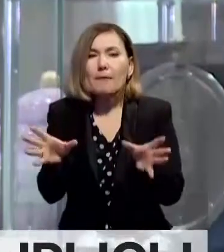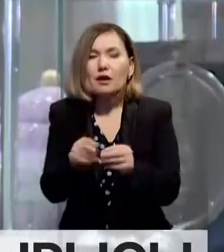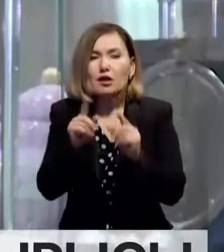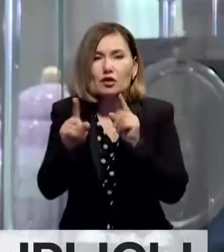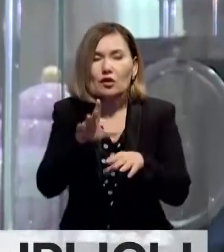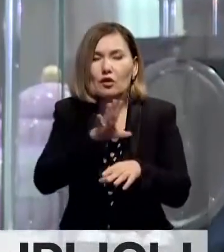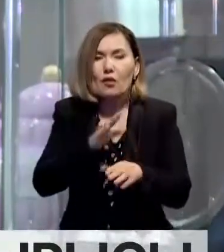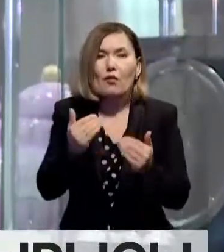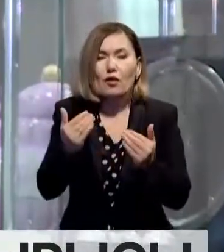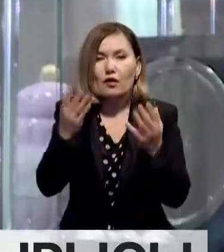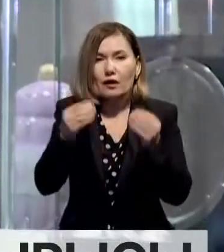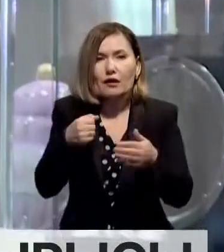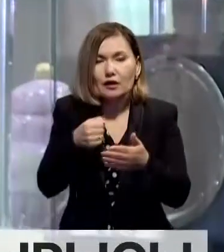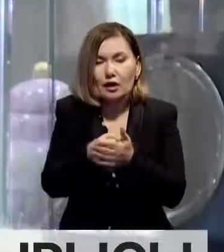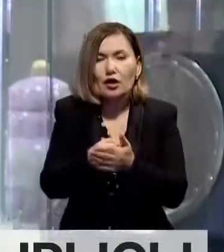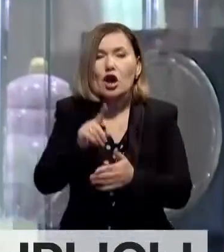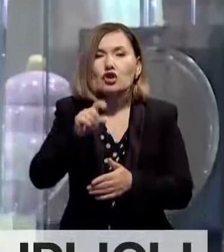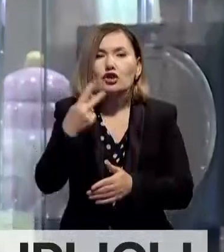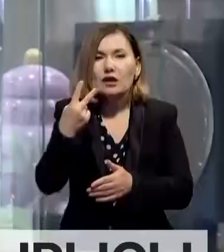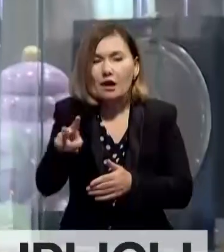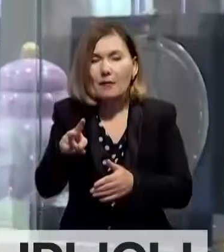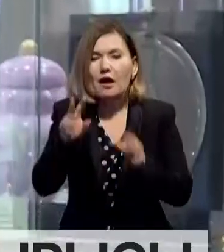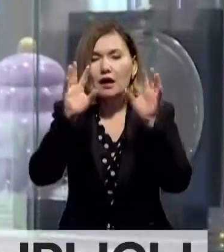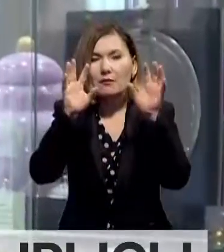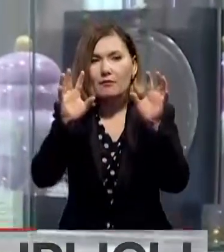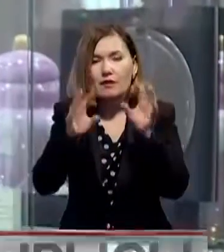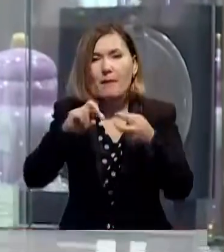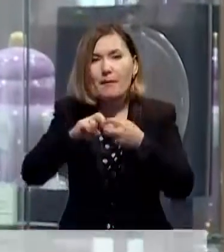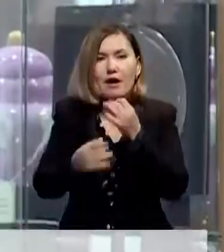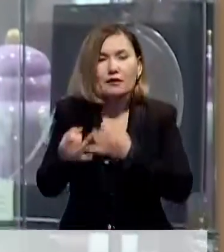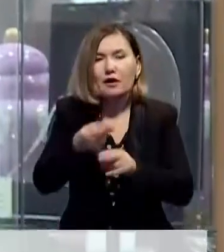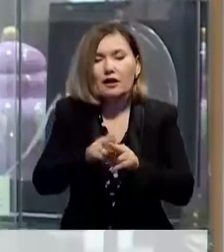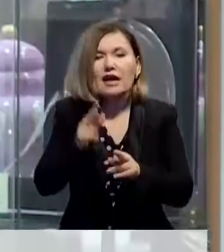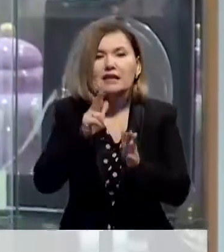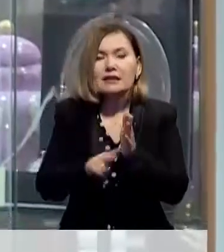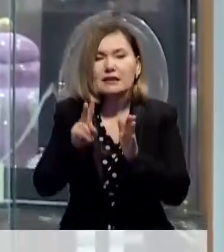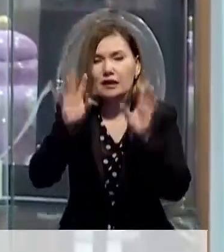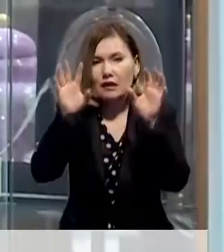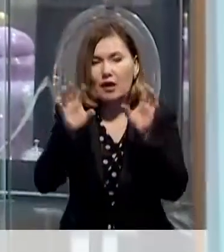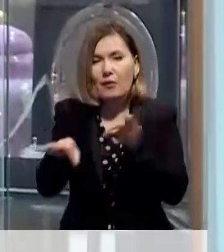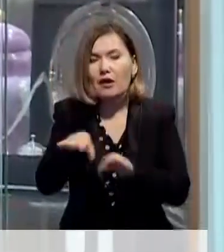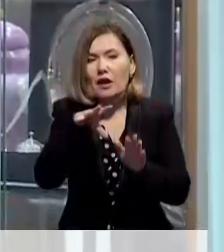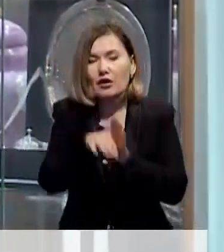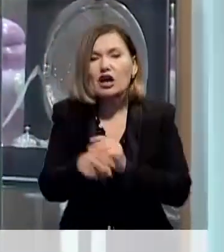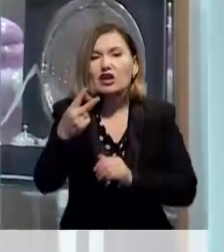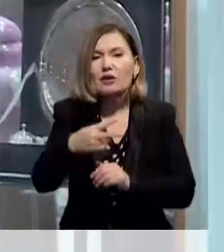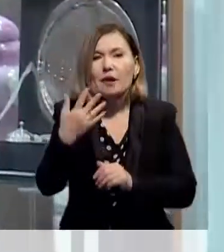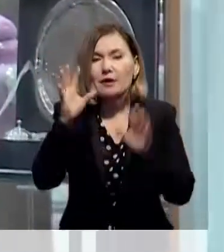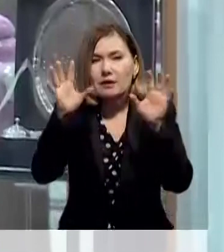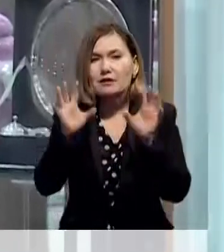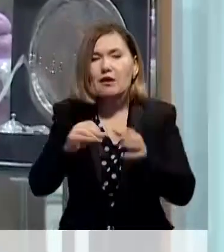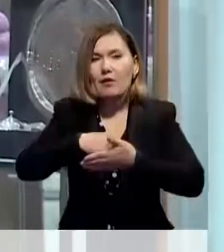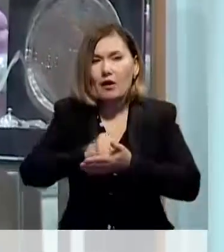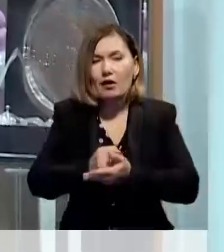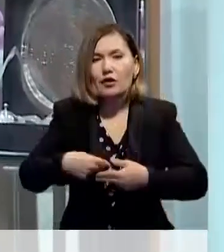отырысы. Жалпы бүгінге дейін депутаттар 120-дан астам мәселе қараған. 82 заң жобасы бойынша 25-і мақұлданып,